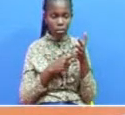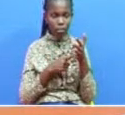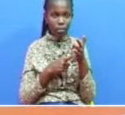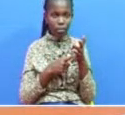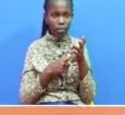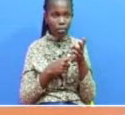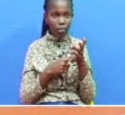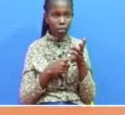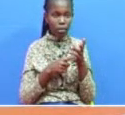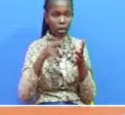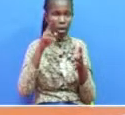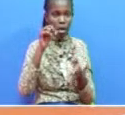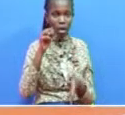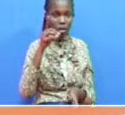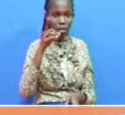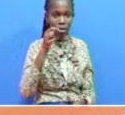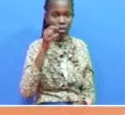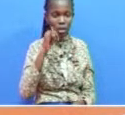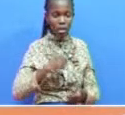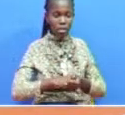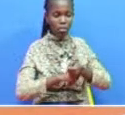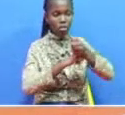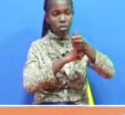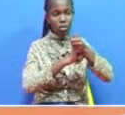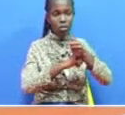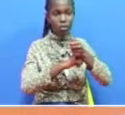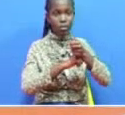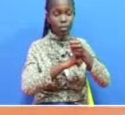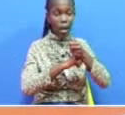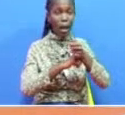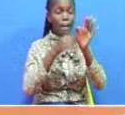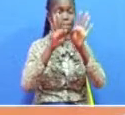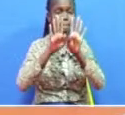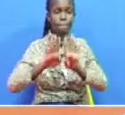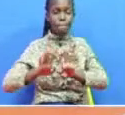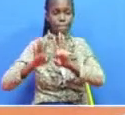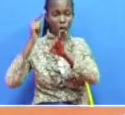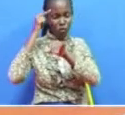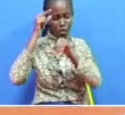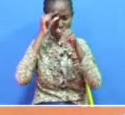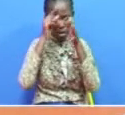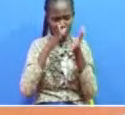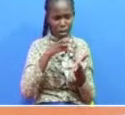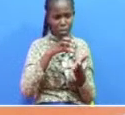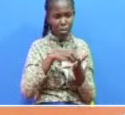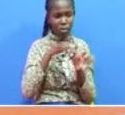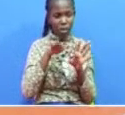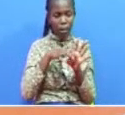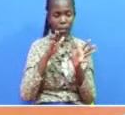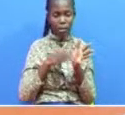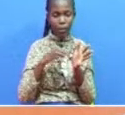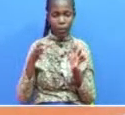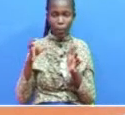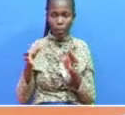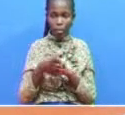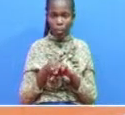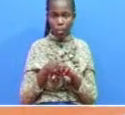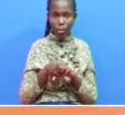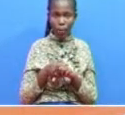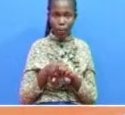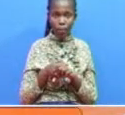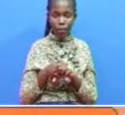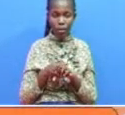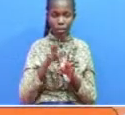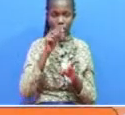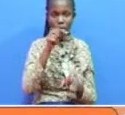kana mkwata mbao muandu wa binyandeti ndini wa savali yake ya kumanda kibila cha ugavana wa county ya Masaku. Zioka